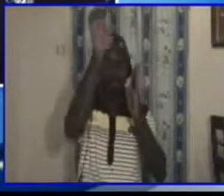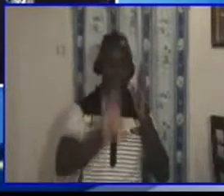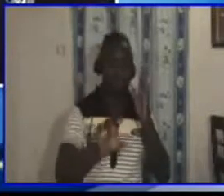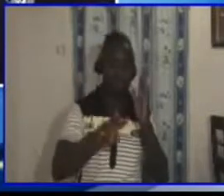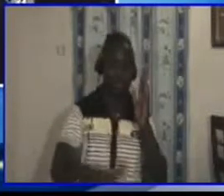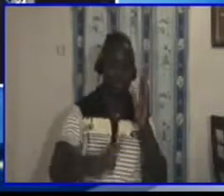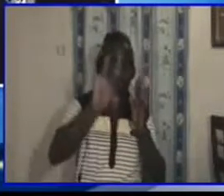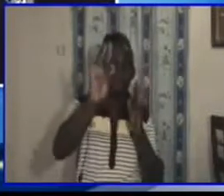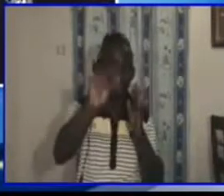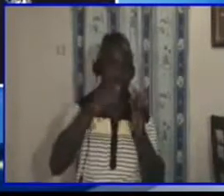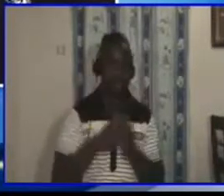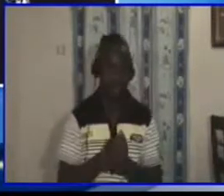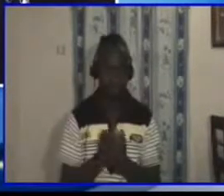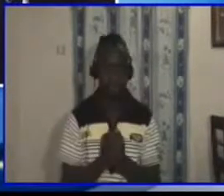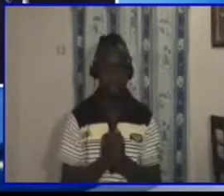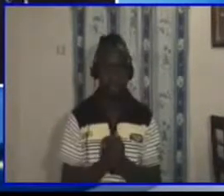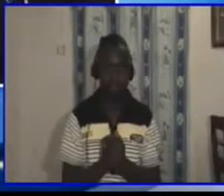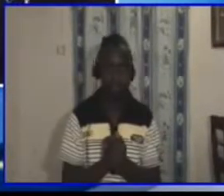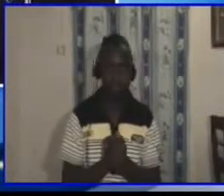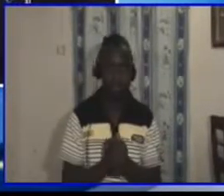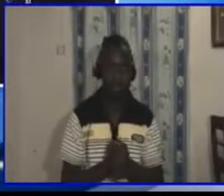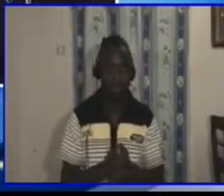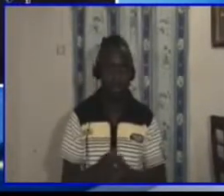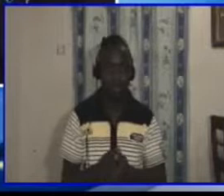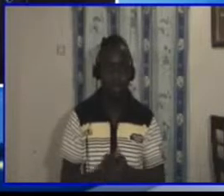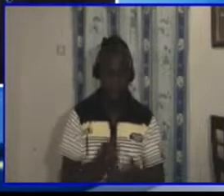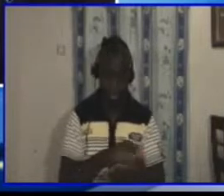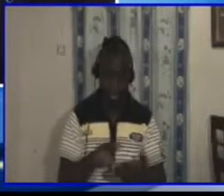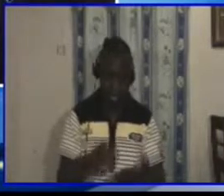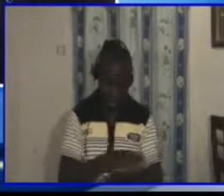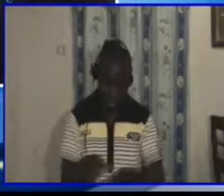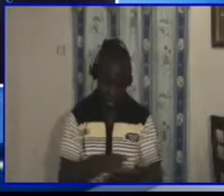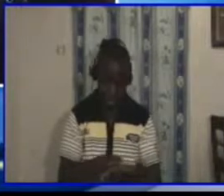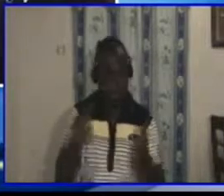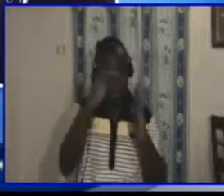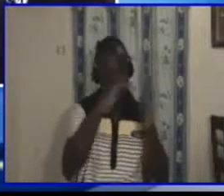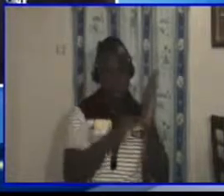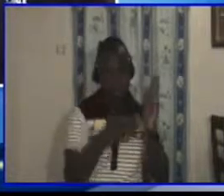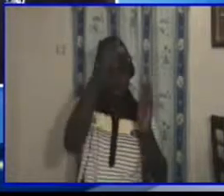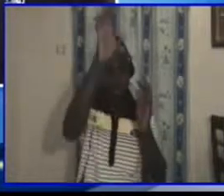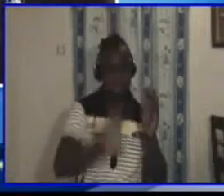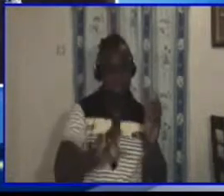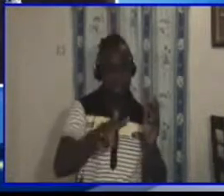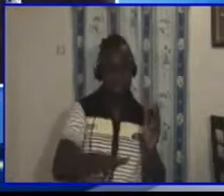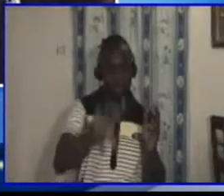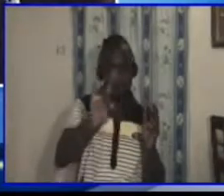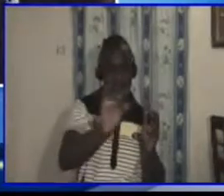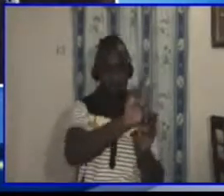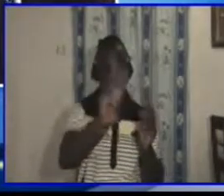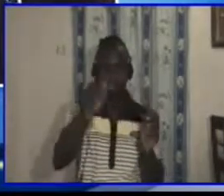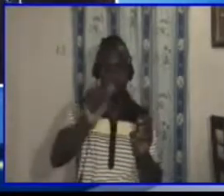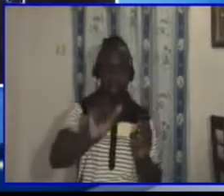e poi comprenderete matteo capitolo 28 e in modo corretto